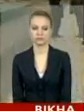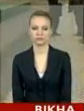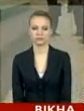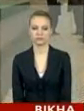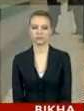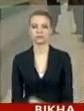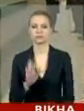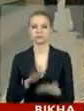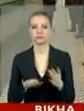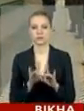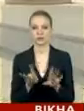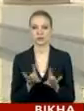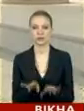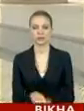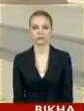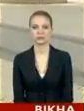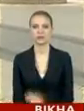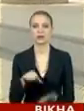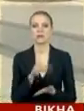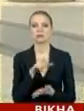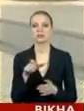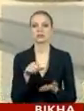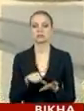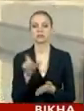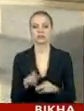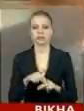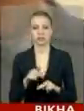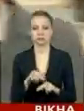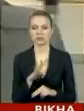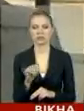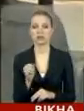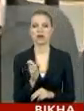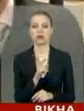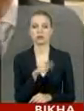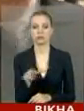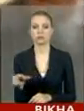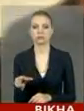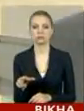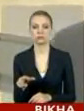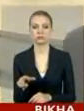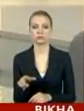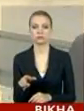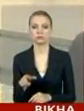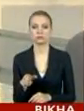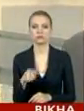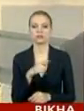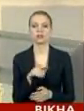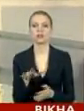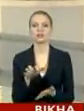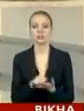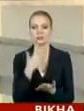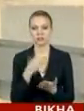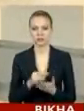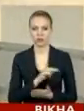Без коментарів. Представники міліції? Ні. А хто? Пані, займіться другою